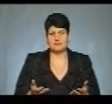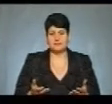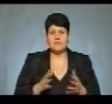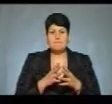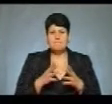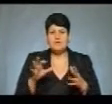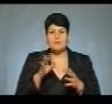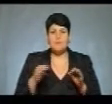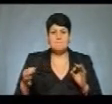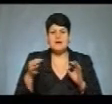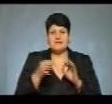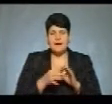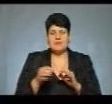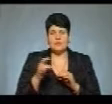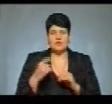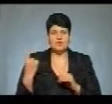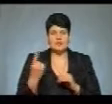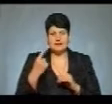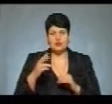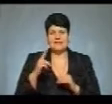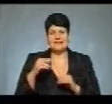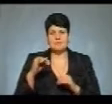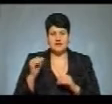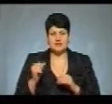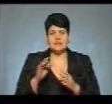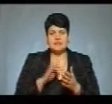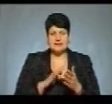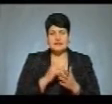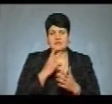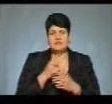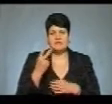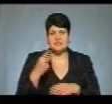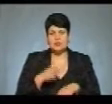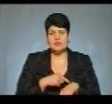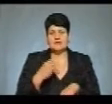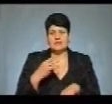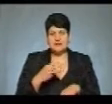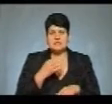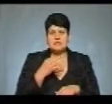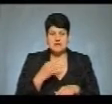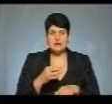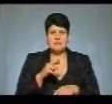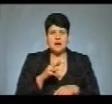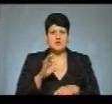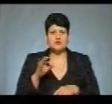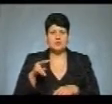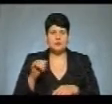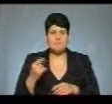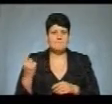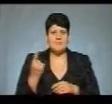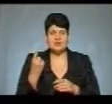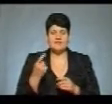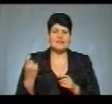про приєднання районів до єдиного диспетчерського центру дивіться о 20:30. Зазначу, за словами Марії Солтис, першими до